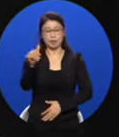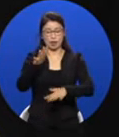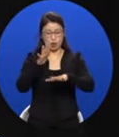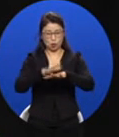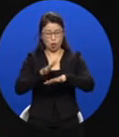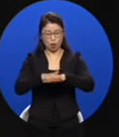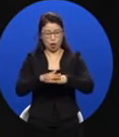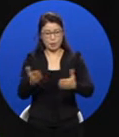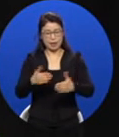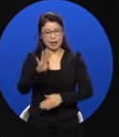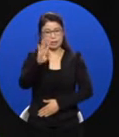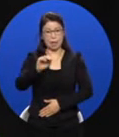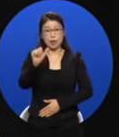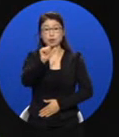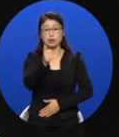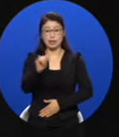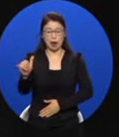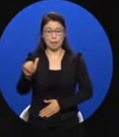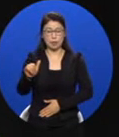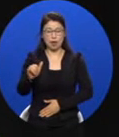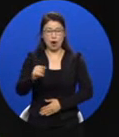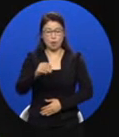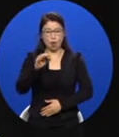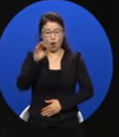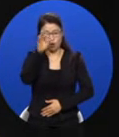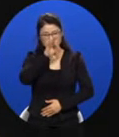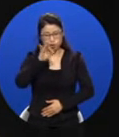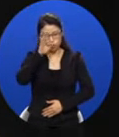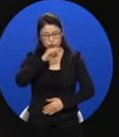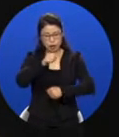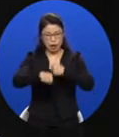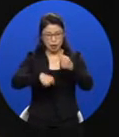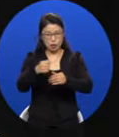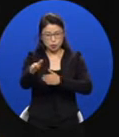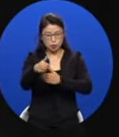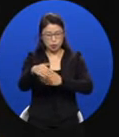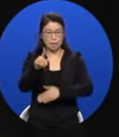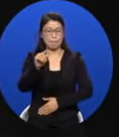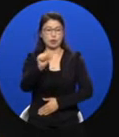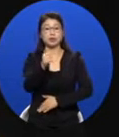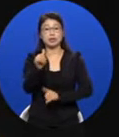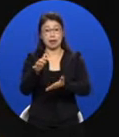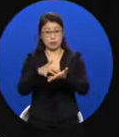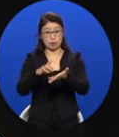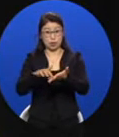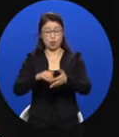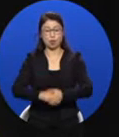한 4만 5천, 축산업, 수산업에서 한 1만 명에서 5만 5천 명 정도 되는데